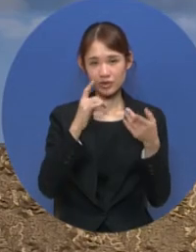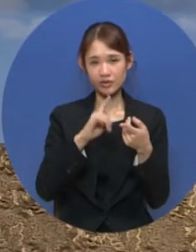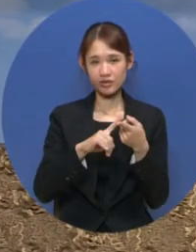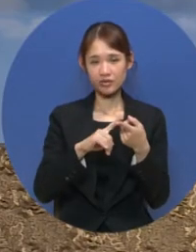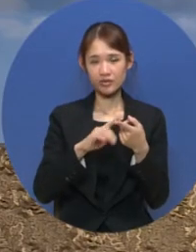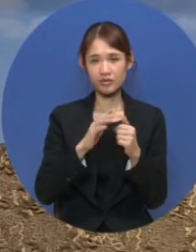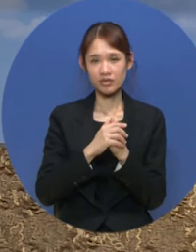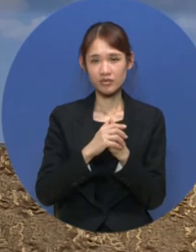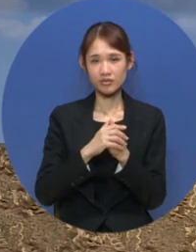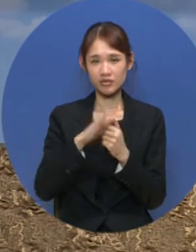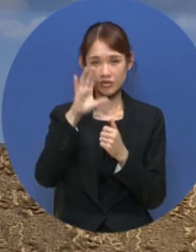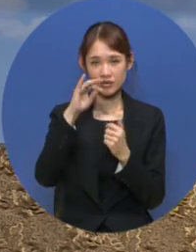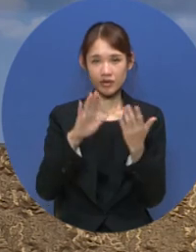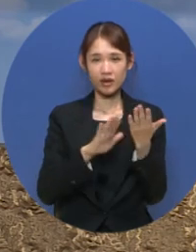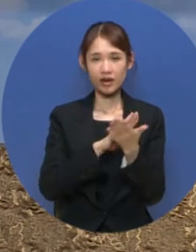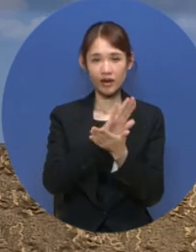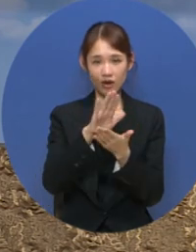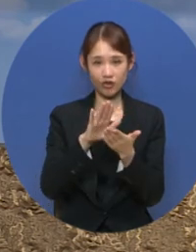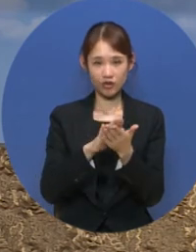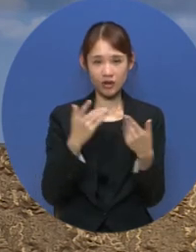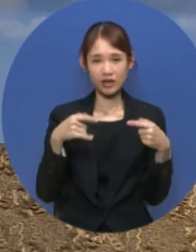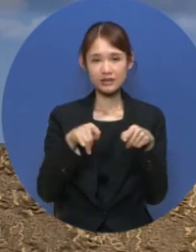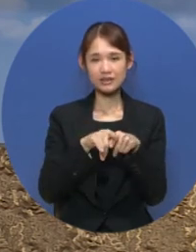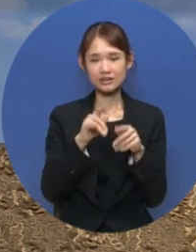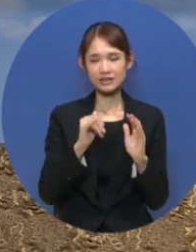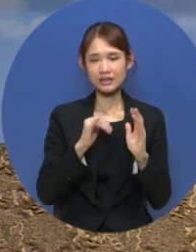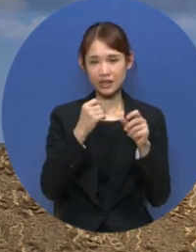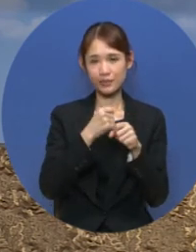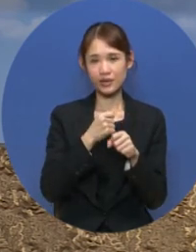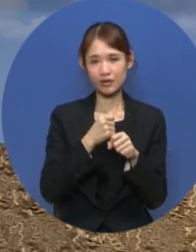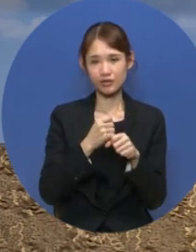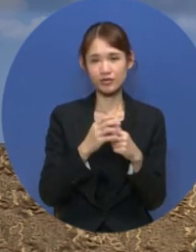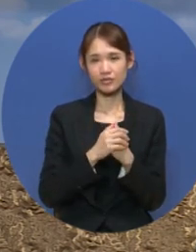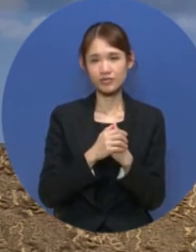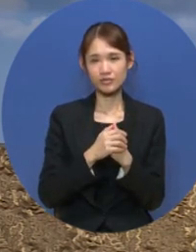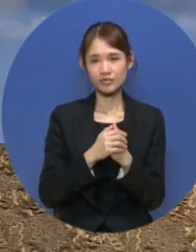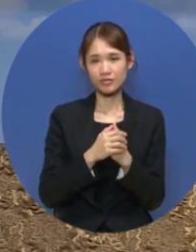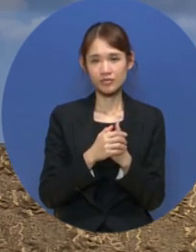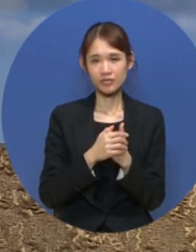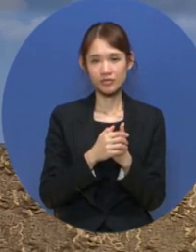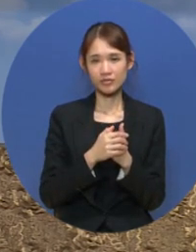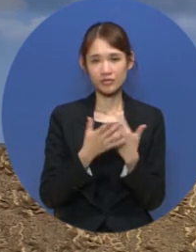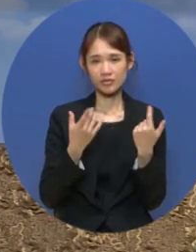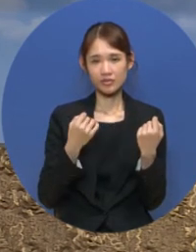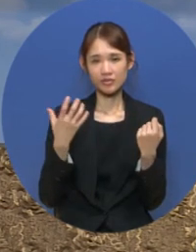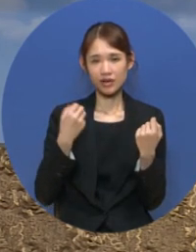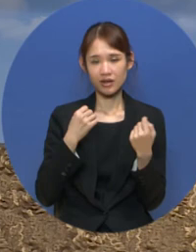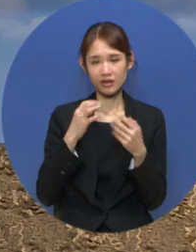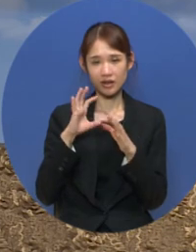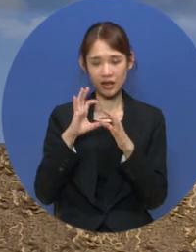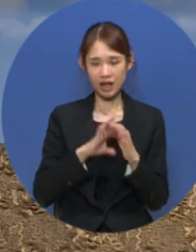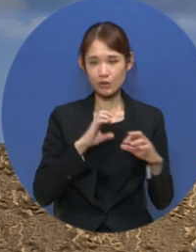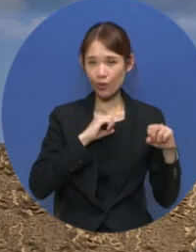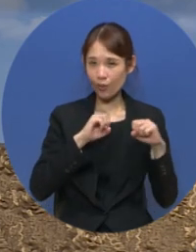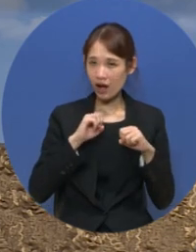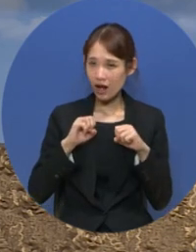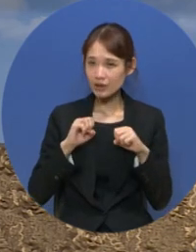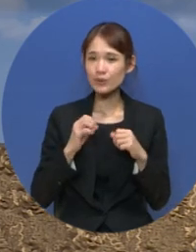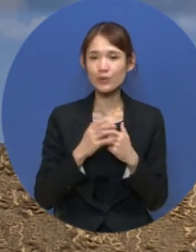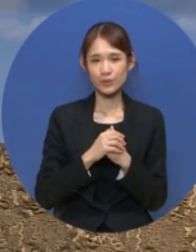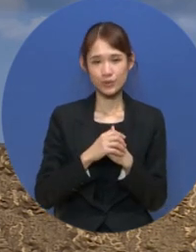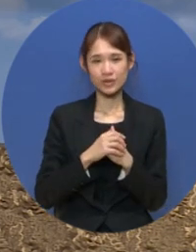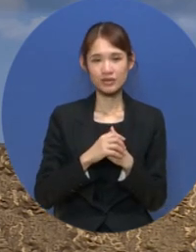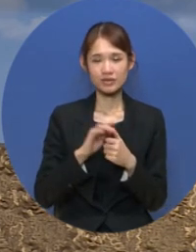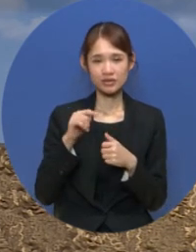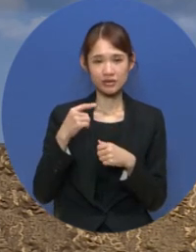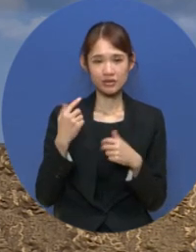저희는 아까 앞에서 말씀드렸던 것처럼 함께 어울려 사는 세상을 만드는 거거든요. 예, 그거를 가지고 계속해서 이제 활동을 할